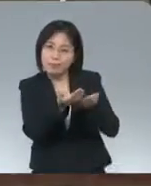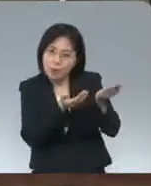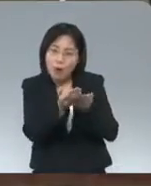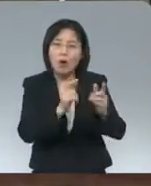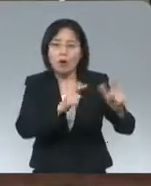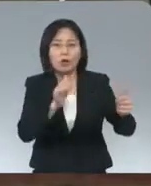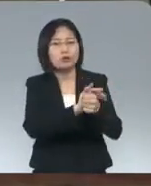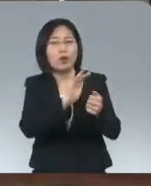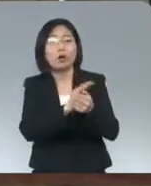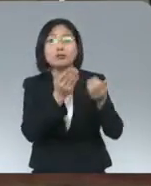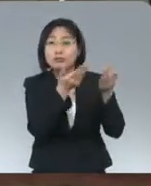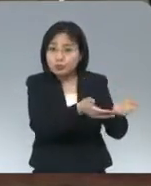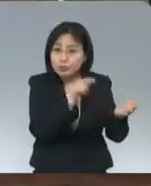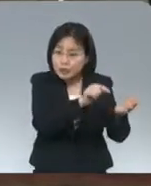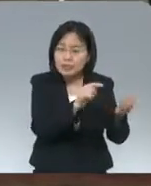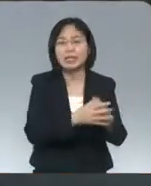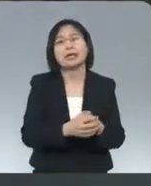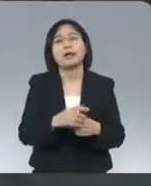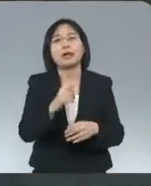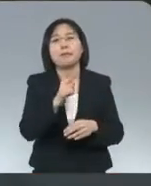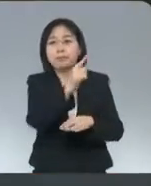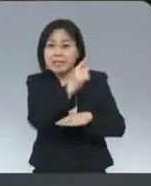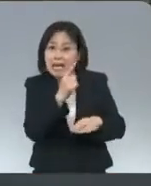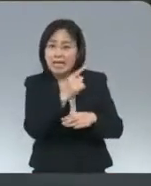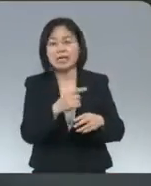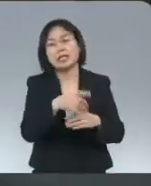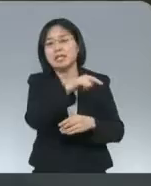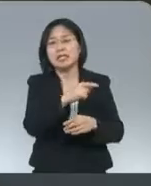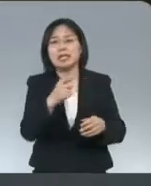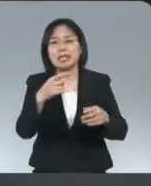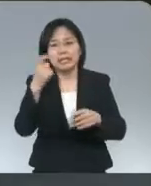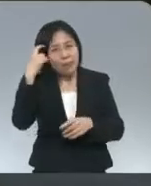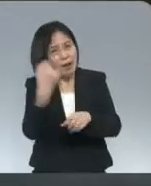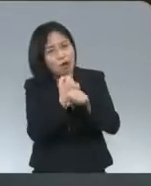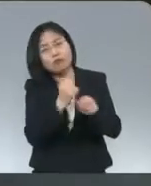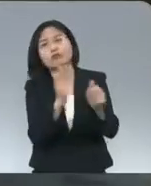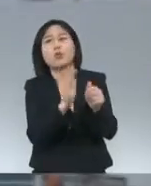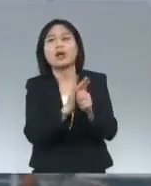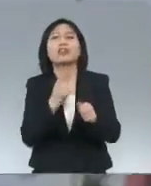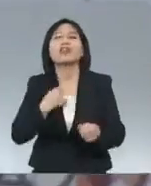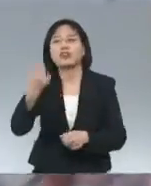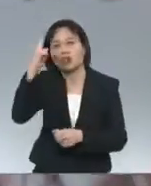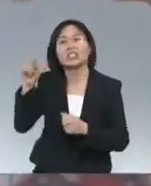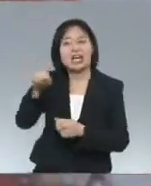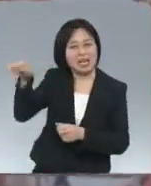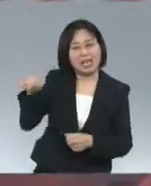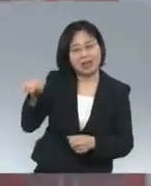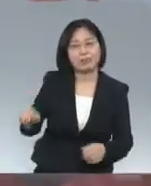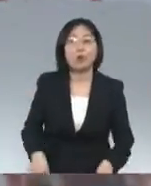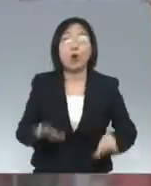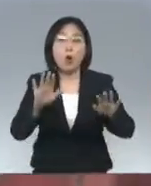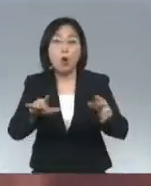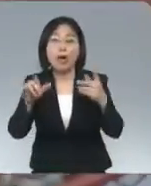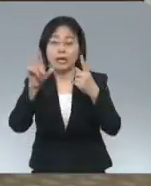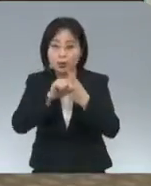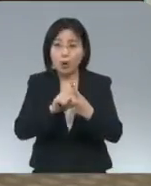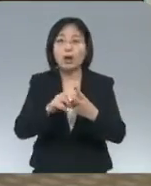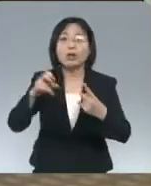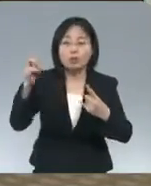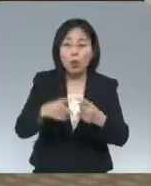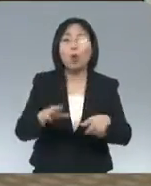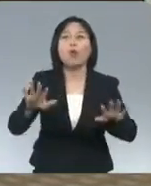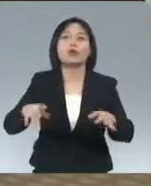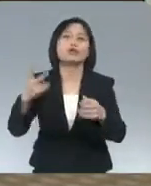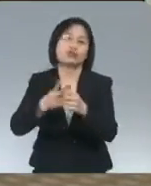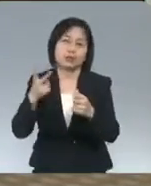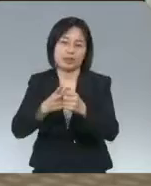取引を禁止する新たな制裁を発表しましたアメリカ財務省によりますと新たに制裁の